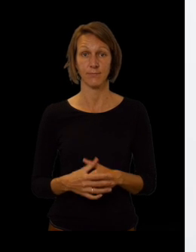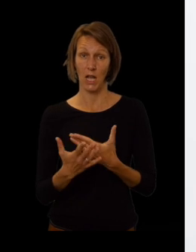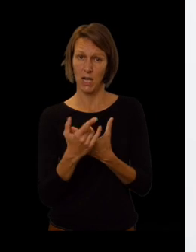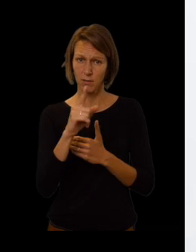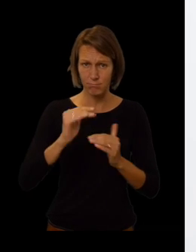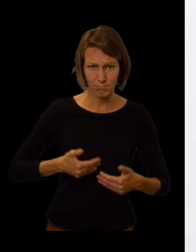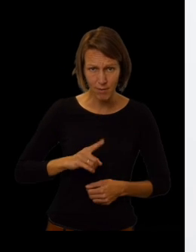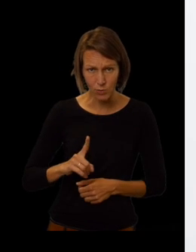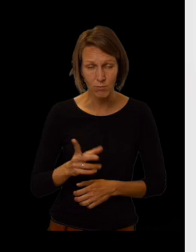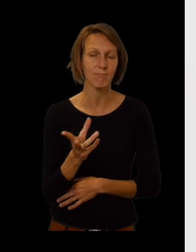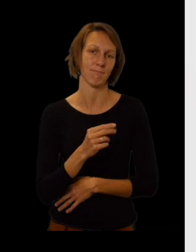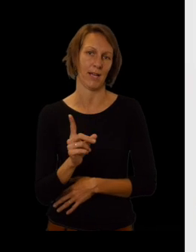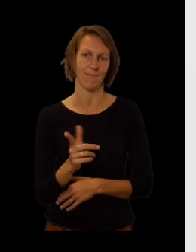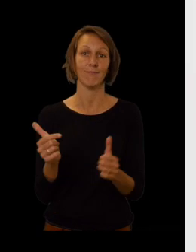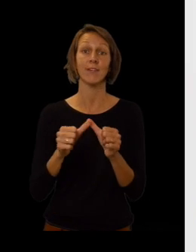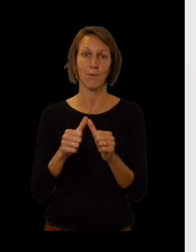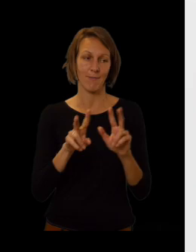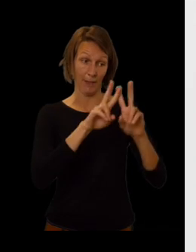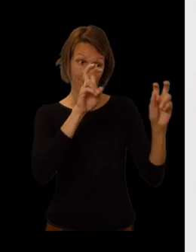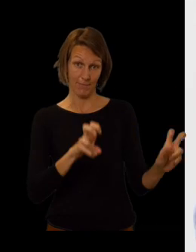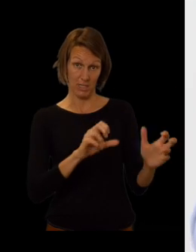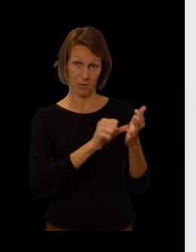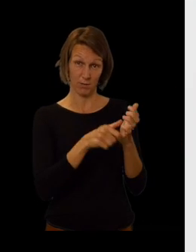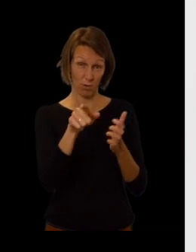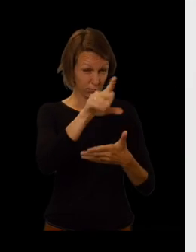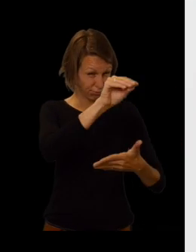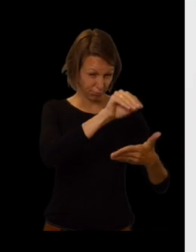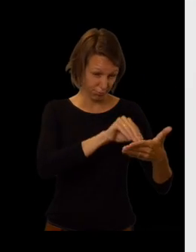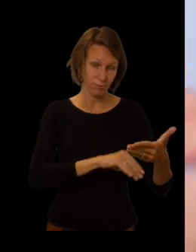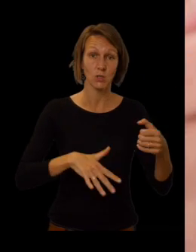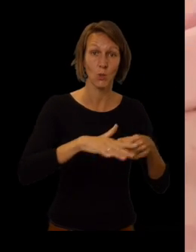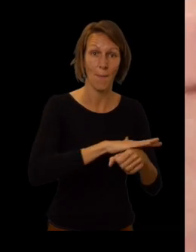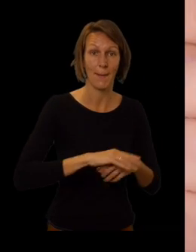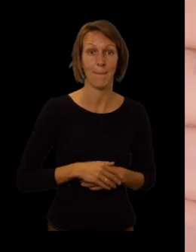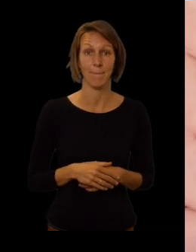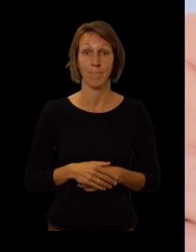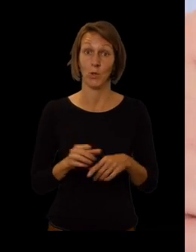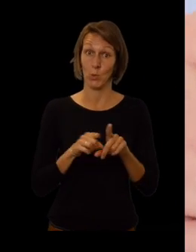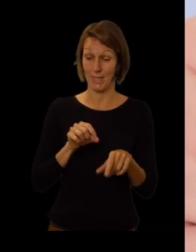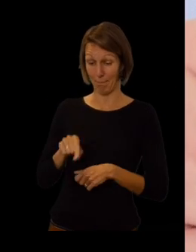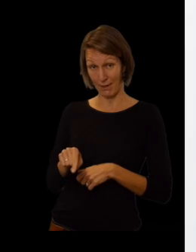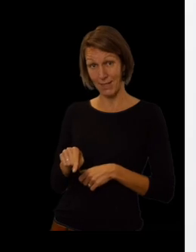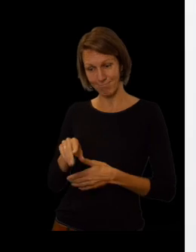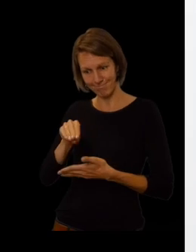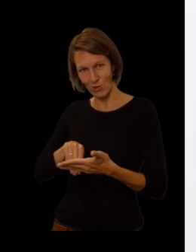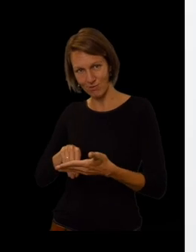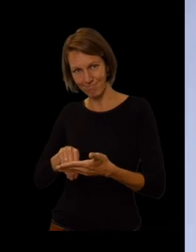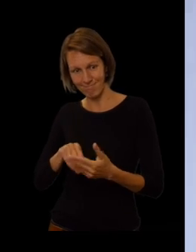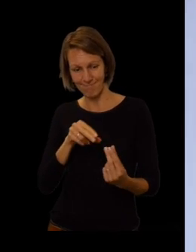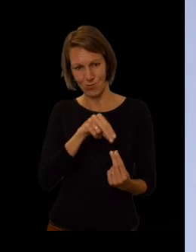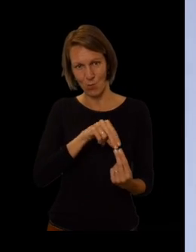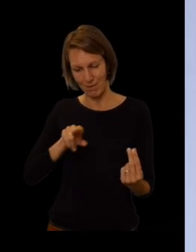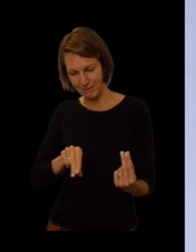pas grave. Dans ce cas, vous devez remplir l'ensemble de la fiche d'identification, y compris la petite étiquette, que vous